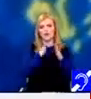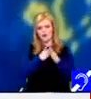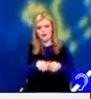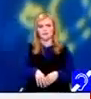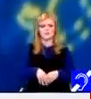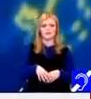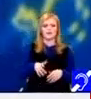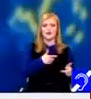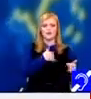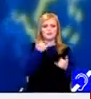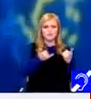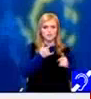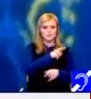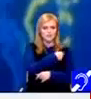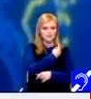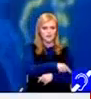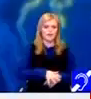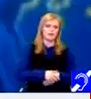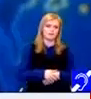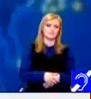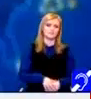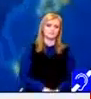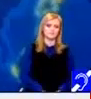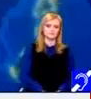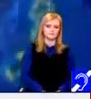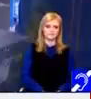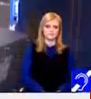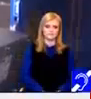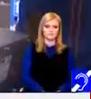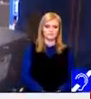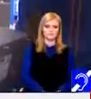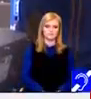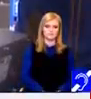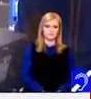inteligente, îngrijire medicală sau sporturi de înaltă performanță.